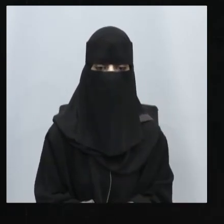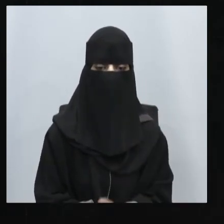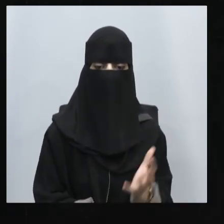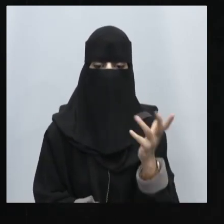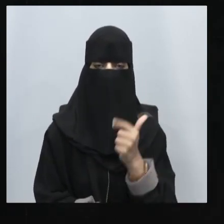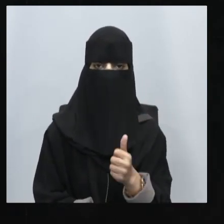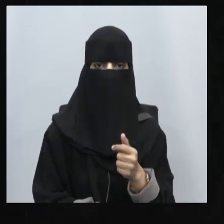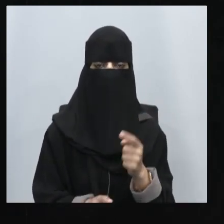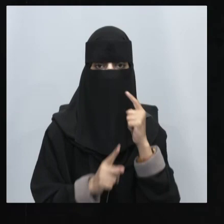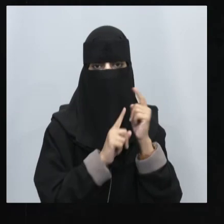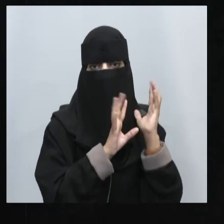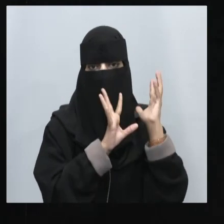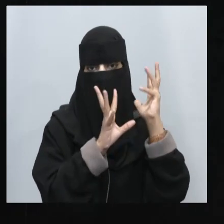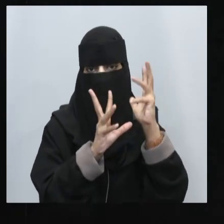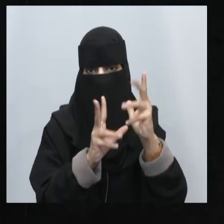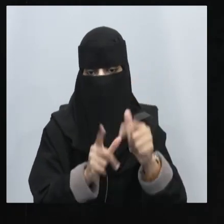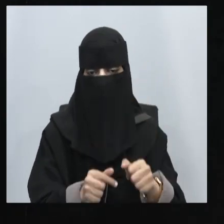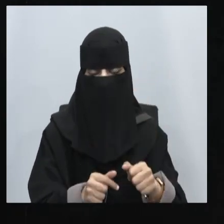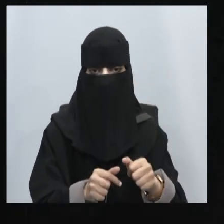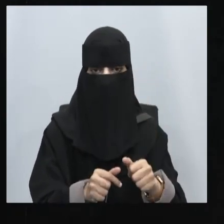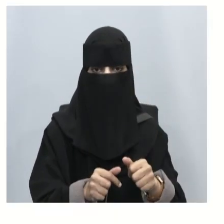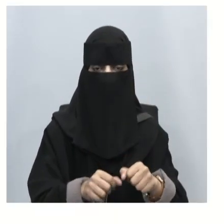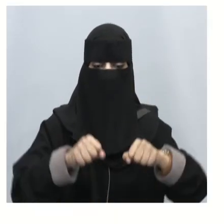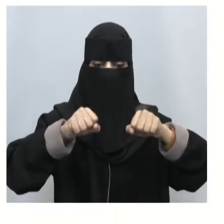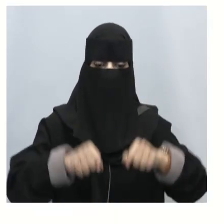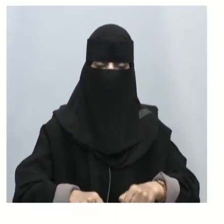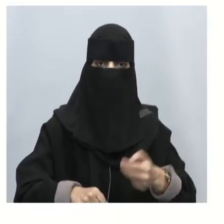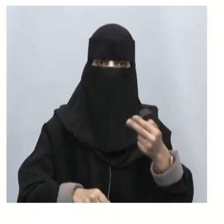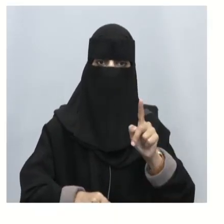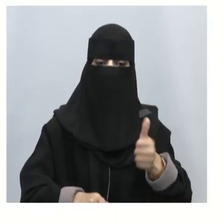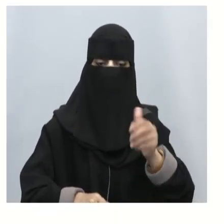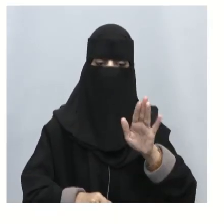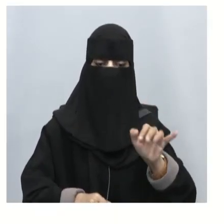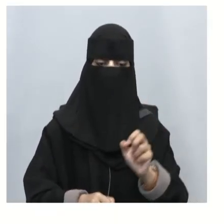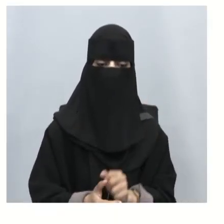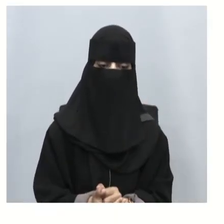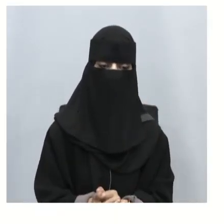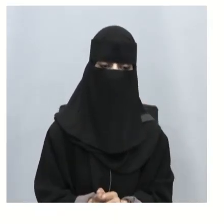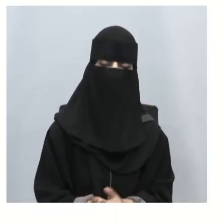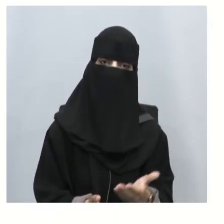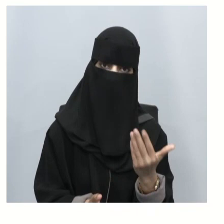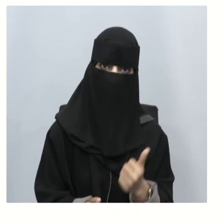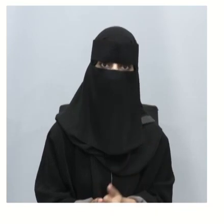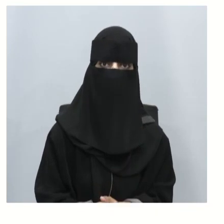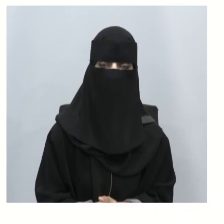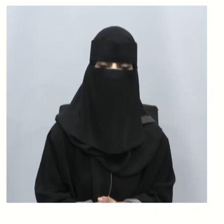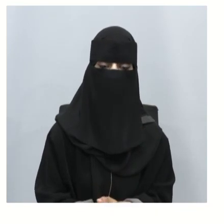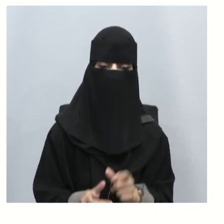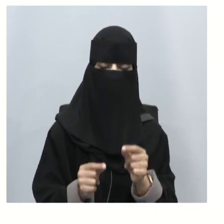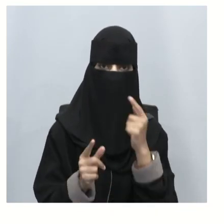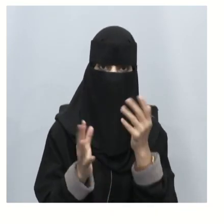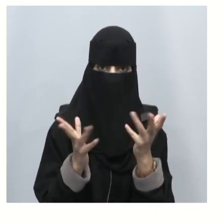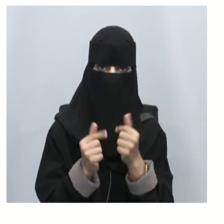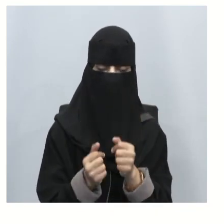فكم دام الحكم العباسي يا ترى طلابي وطالبات احسنتم هنا